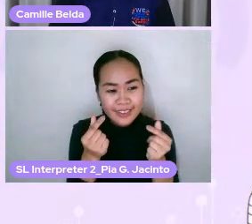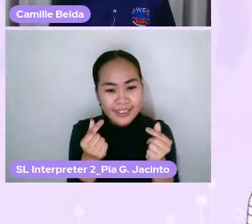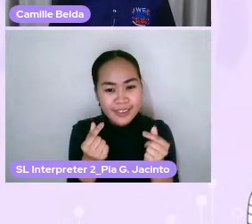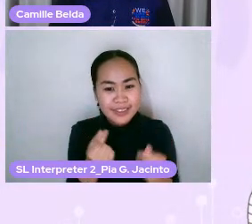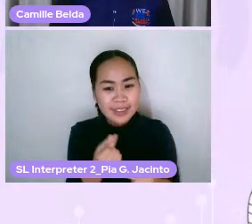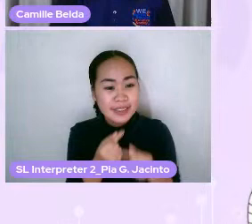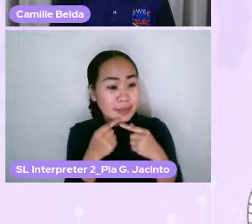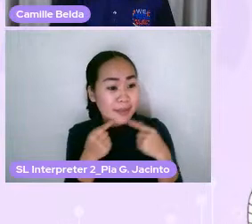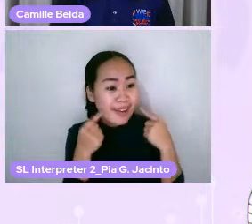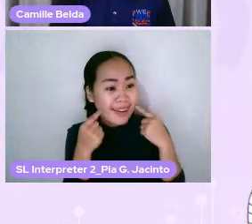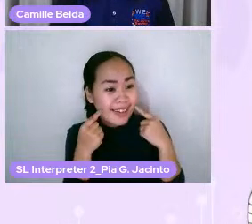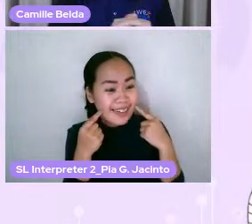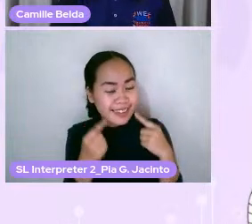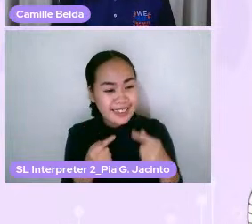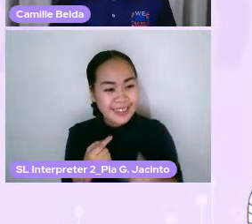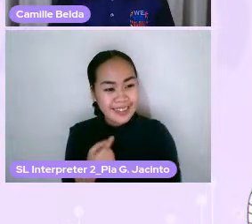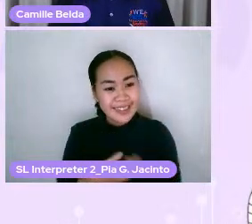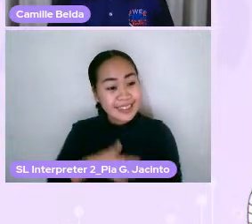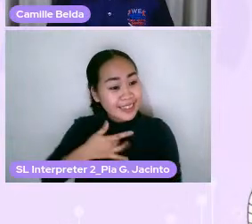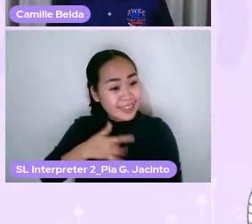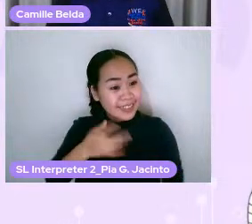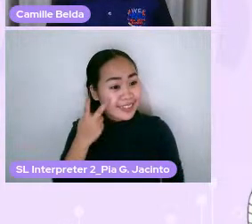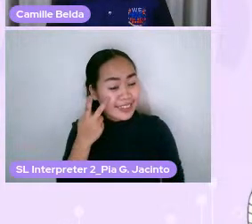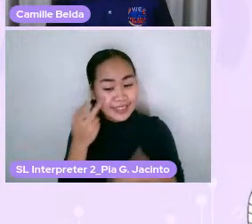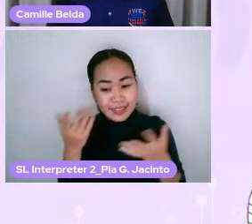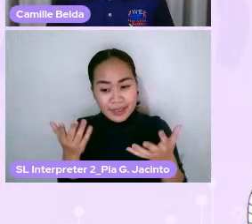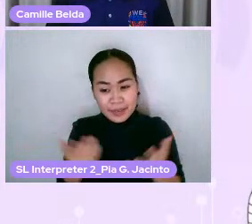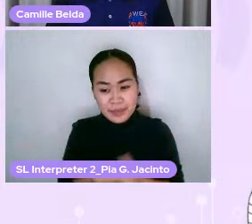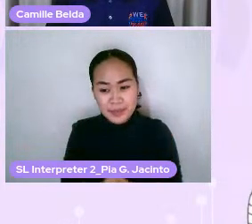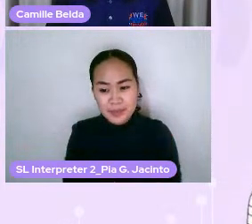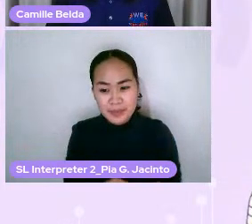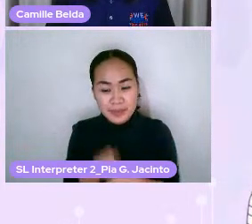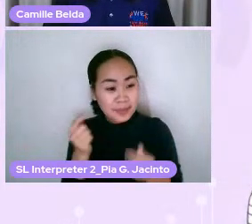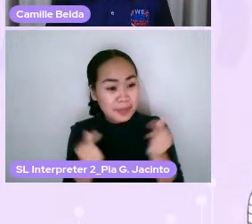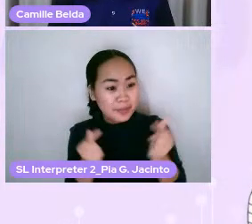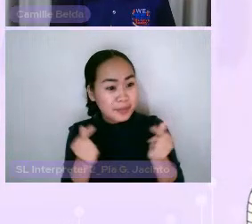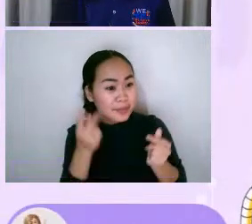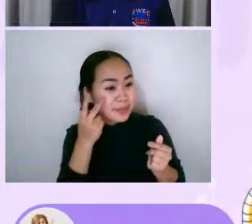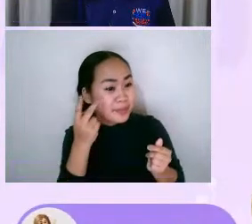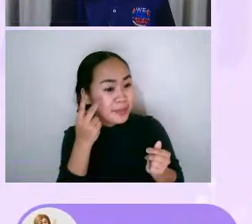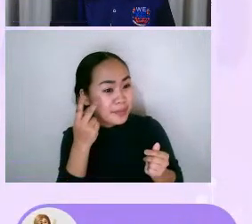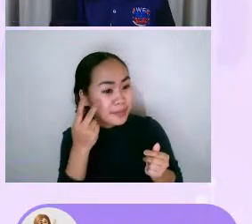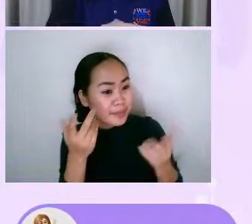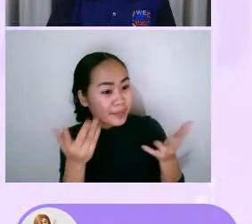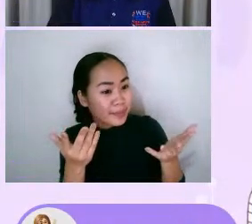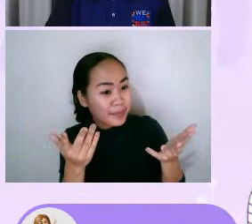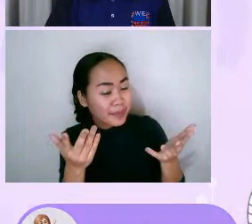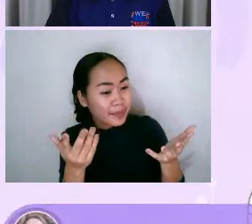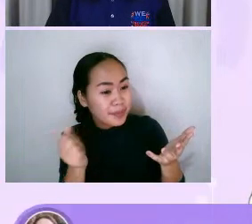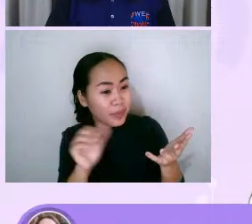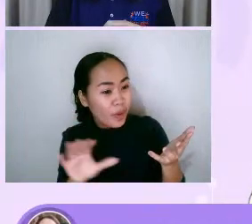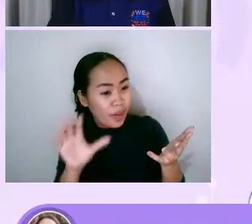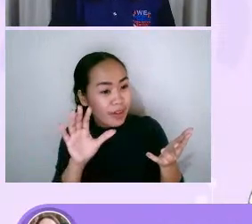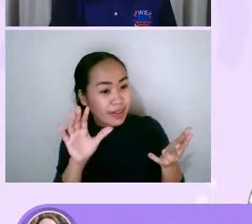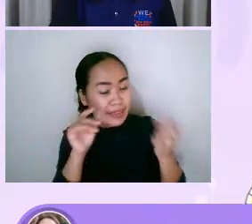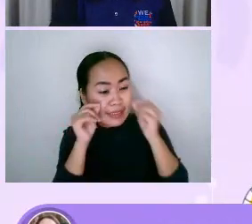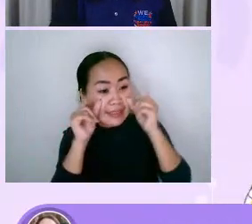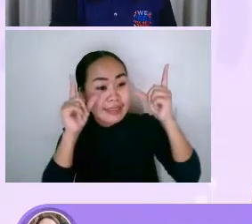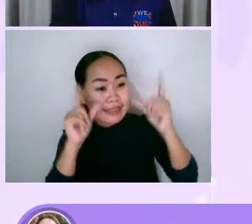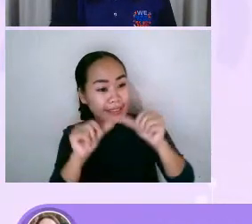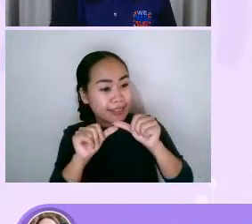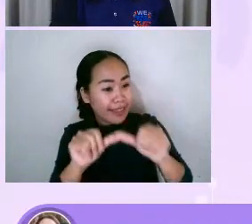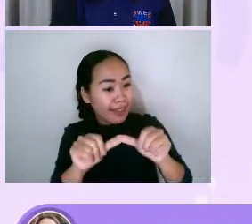tayo magtapos para lang makita ko kung gising pa po tayong lahat. Gising pa po ba ang viewers